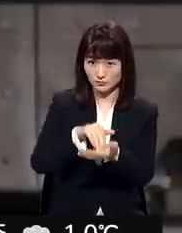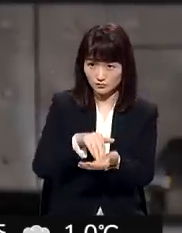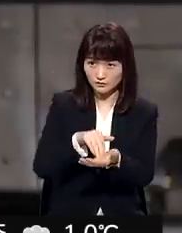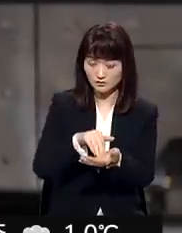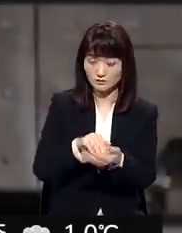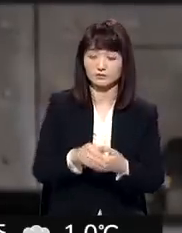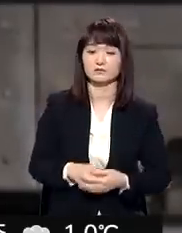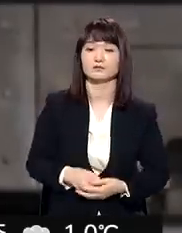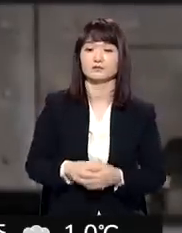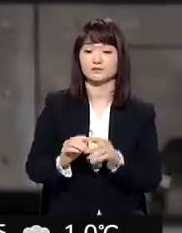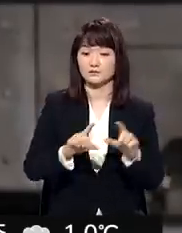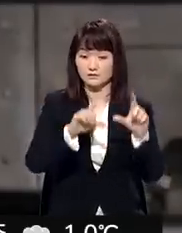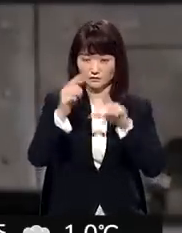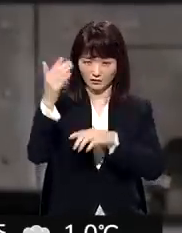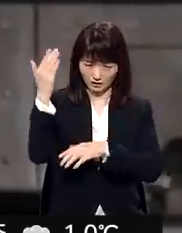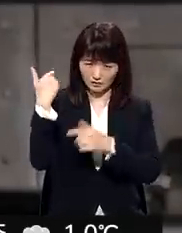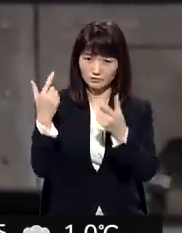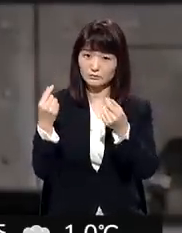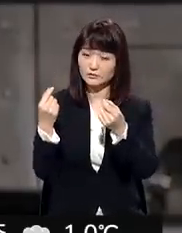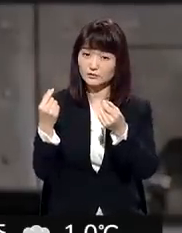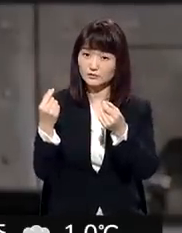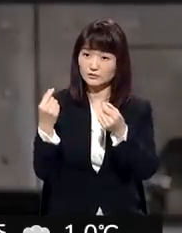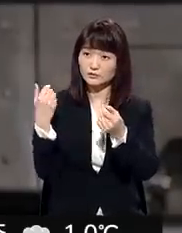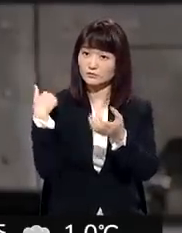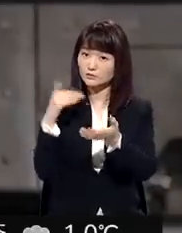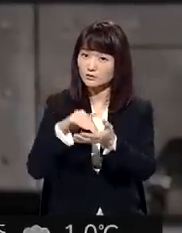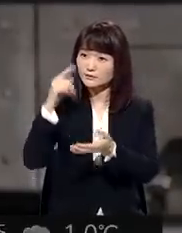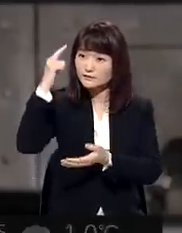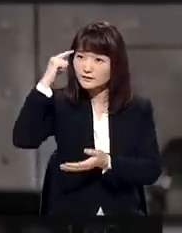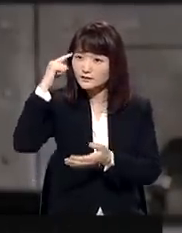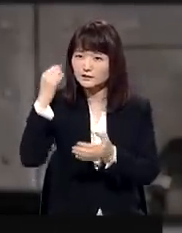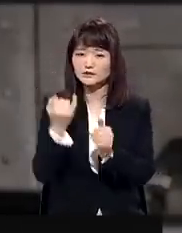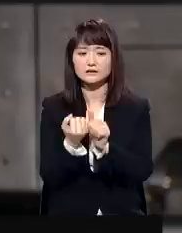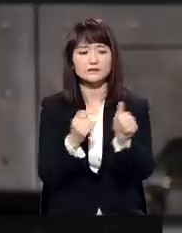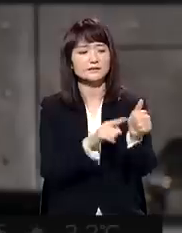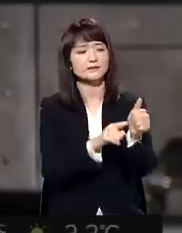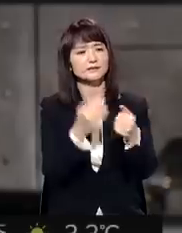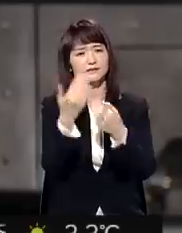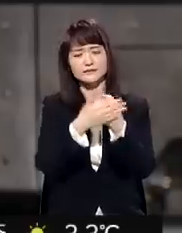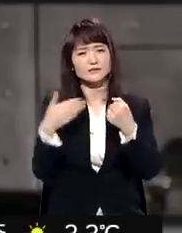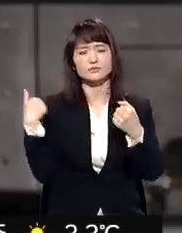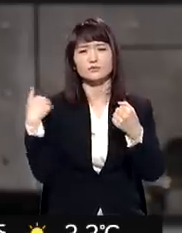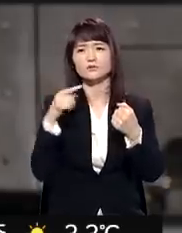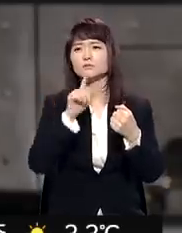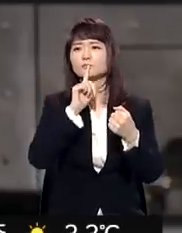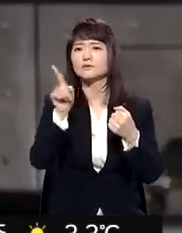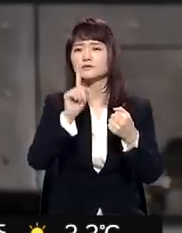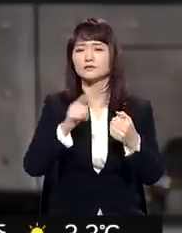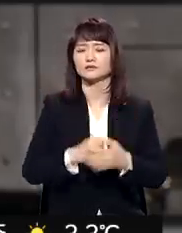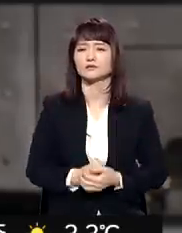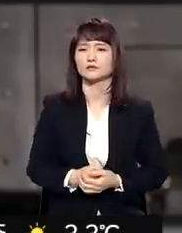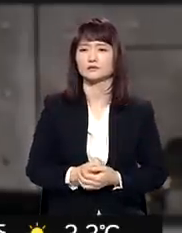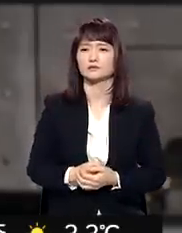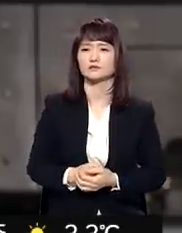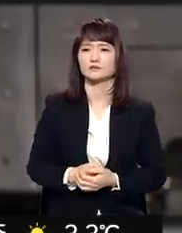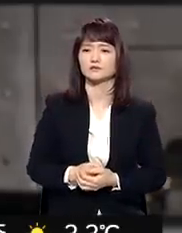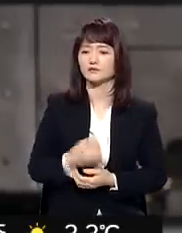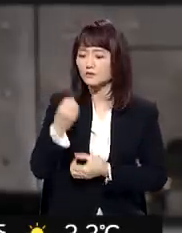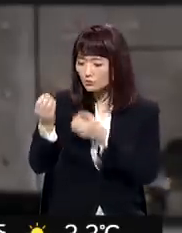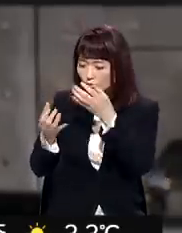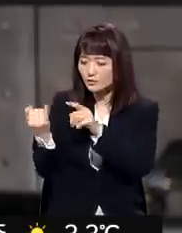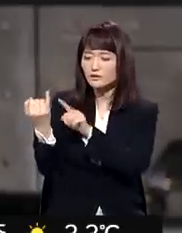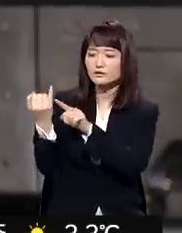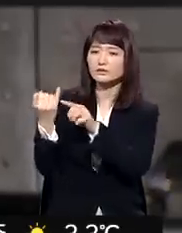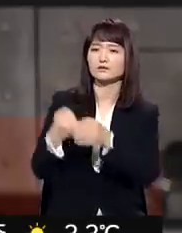예전처럼 돌아가리라고 여성은 생각했는데이 배은망덕한 남편이 한 달 전에 뭐라고 했냐면 문 씨한테 고백을 했다는